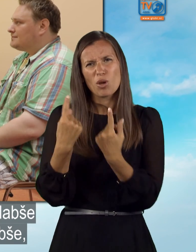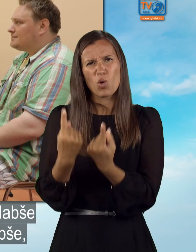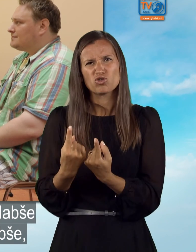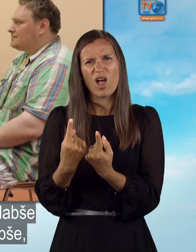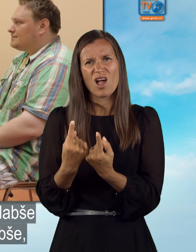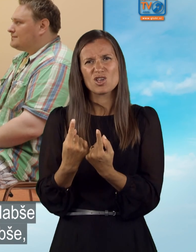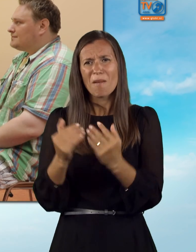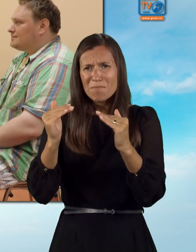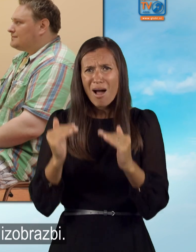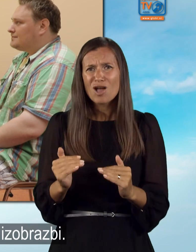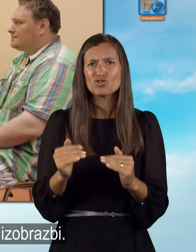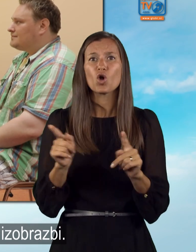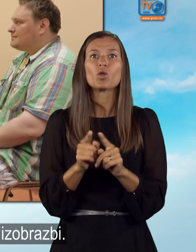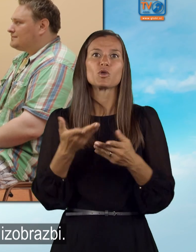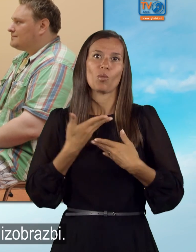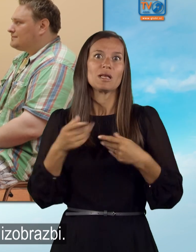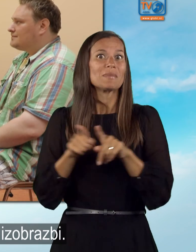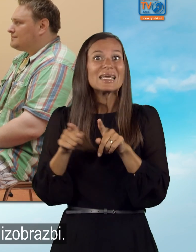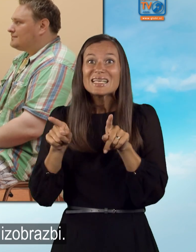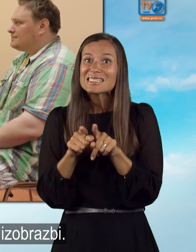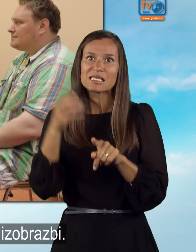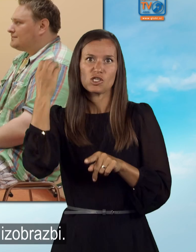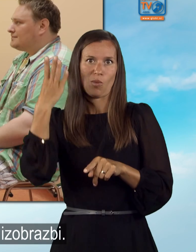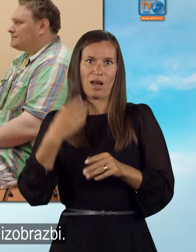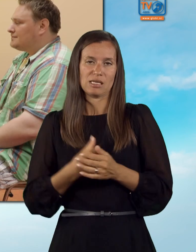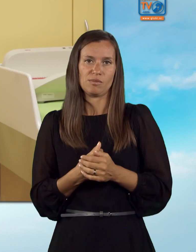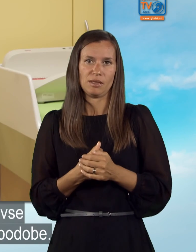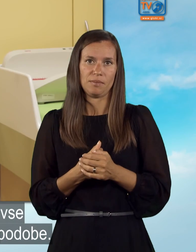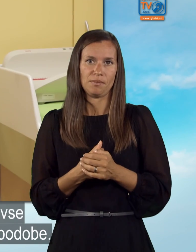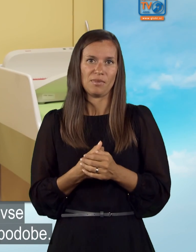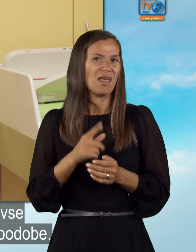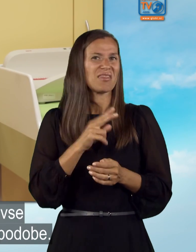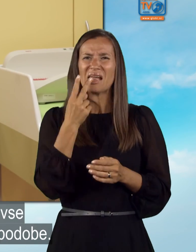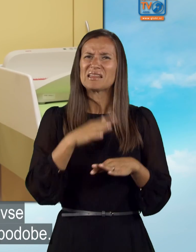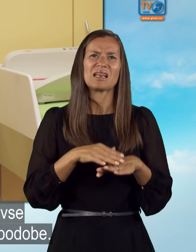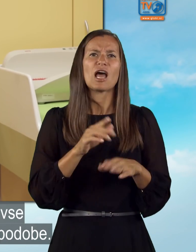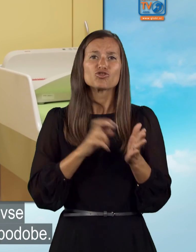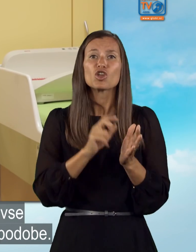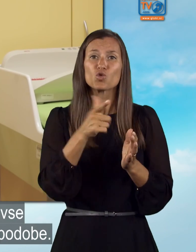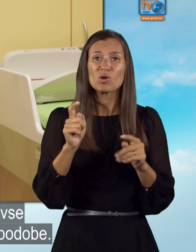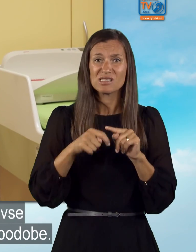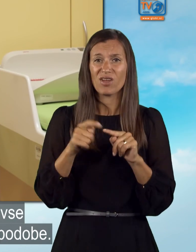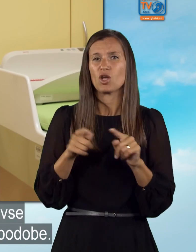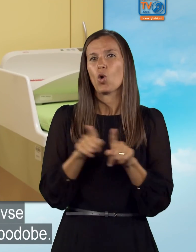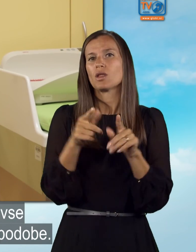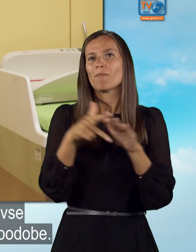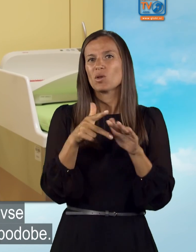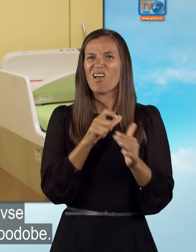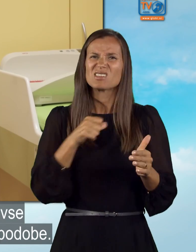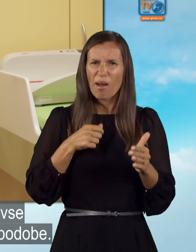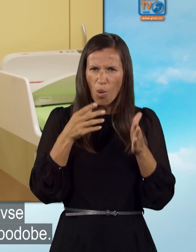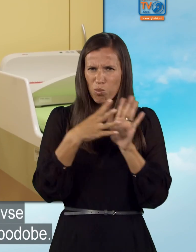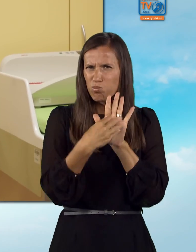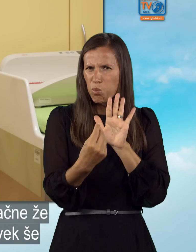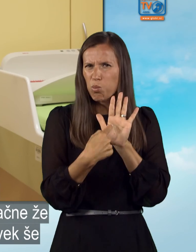položaje, torej manjše, kot bi jih sicer dobili pri enaki izobrazbi. Ne glede na še vse ostalo, kar jih zadene, se pravi motnjo